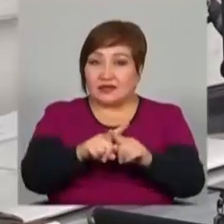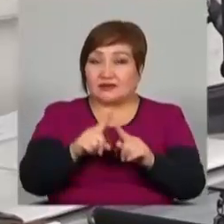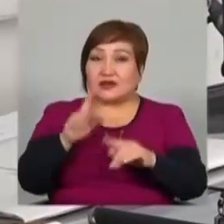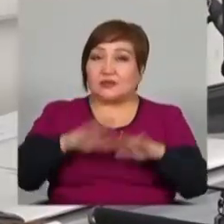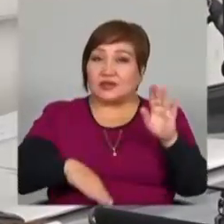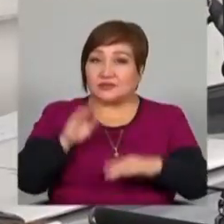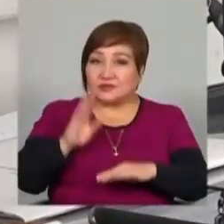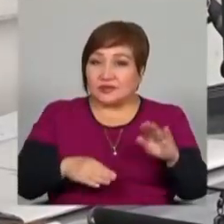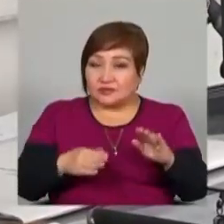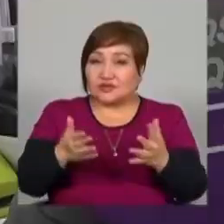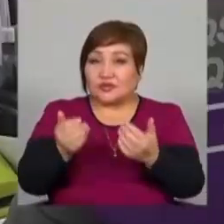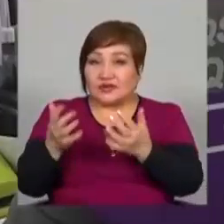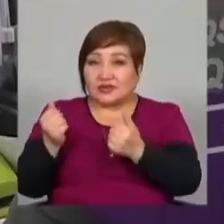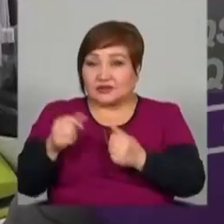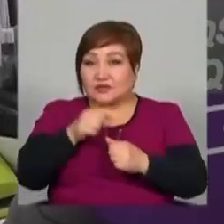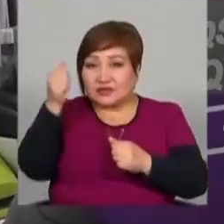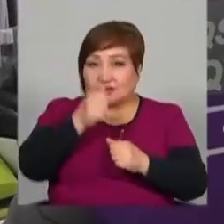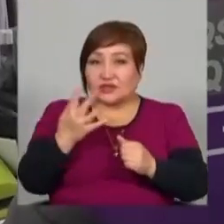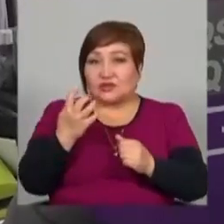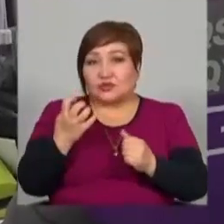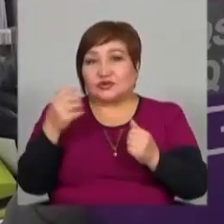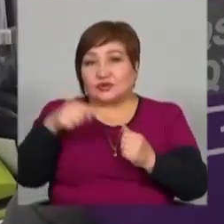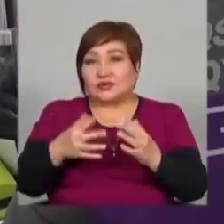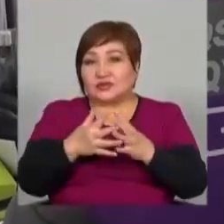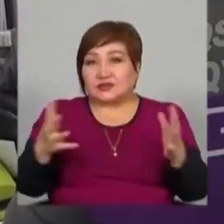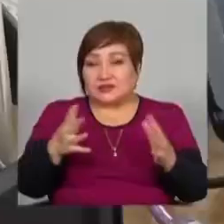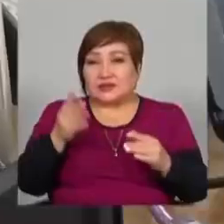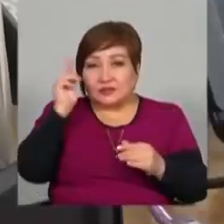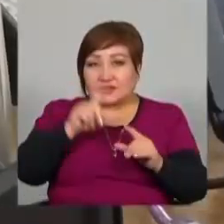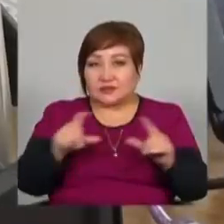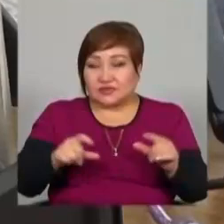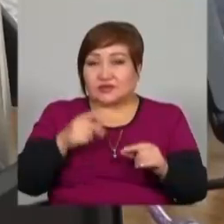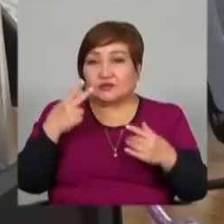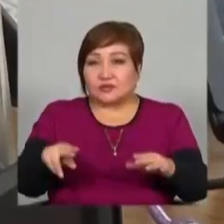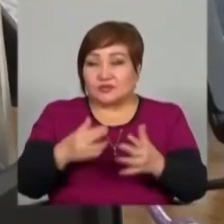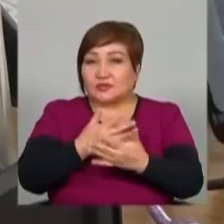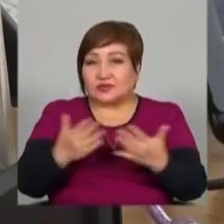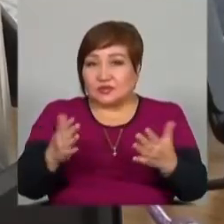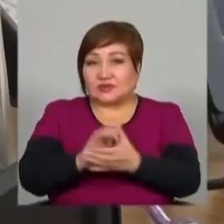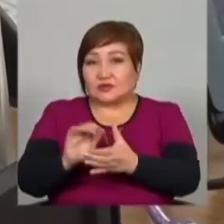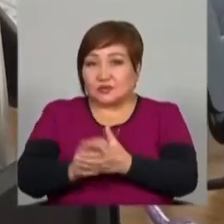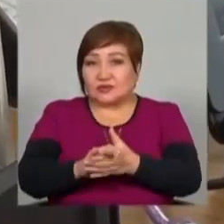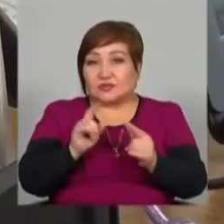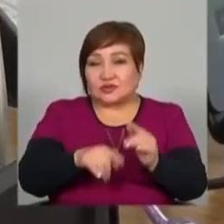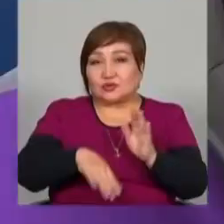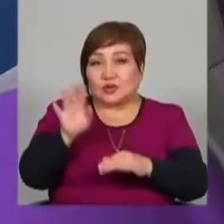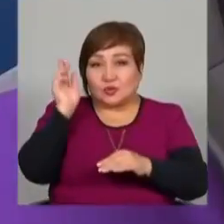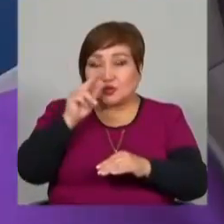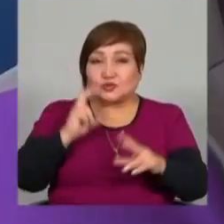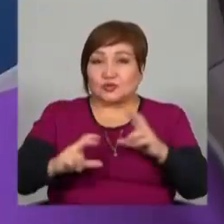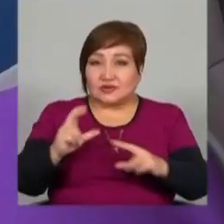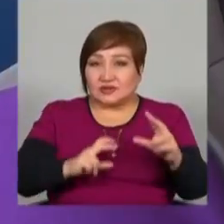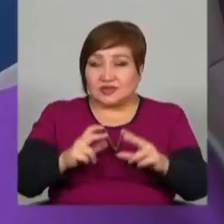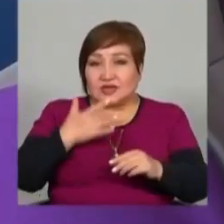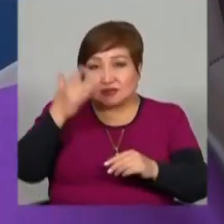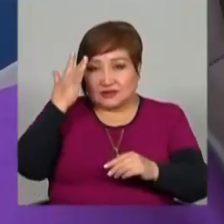былтыр 1400-ге жуық мектептің балаларымен түрлі танымдық жұмыс ұйымдастырылыпты. Бұдан басқа жоғары оқу орын студенттеріне жазғы демалыс уақытында